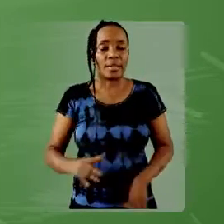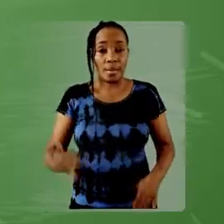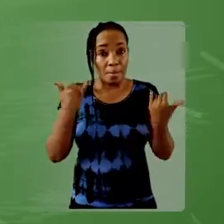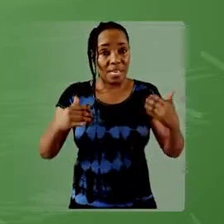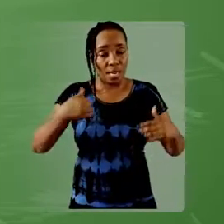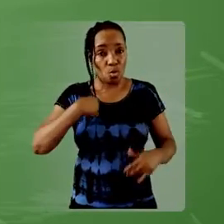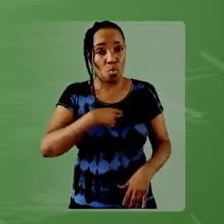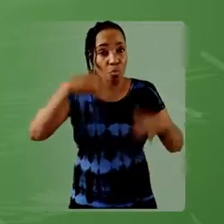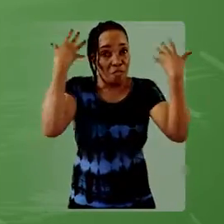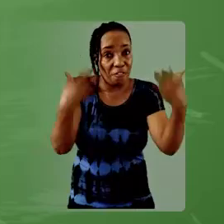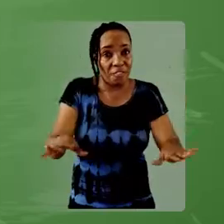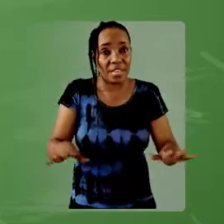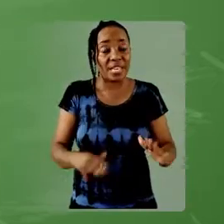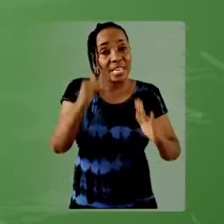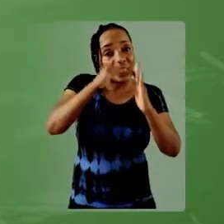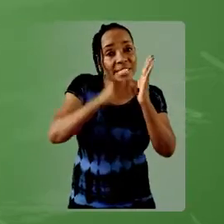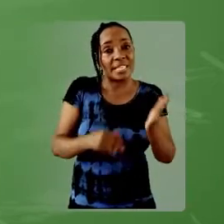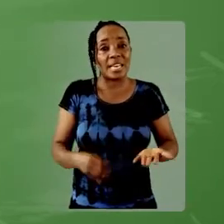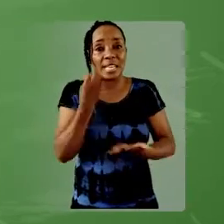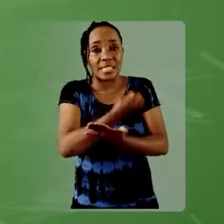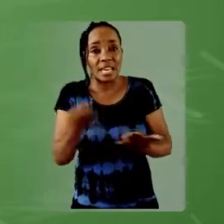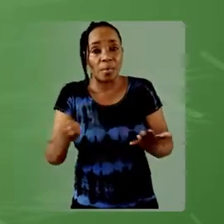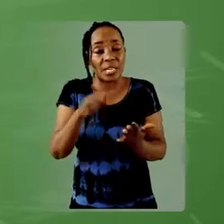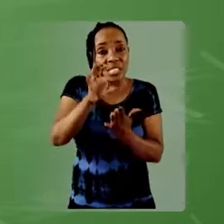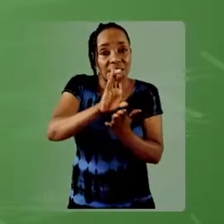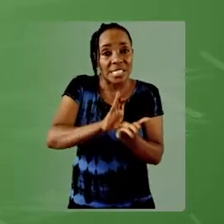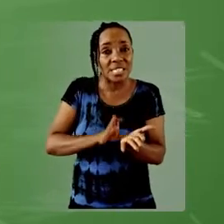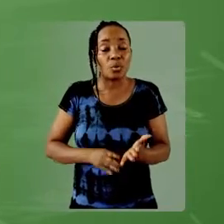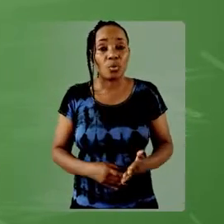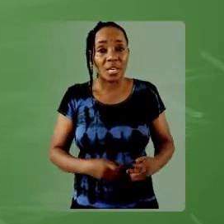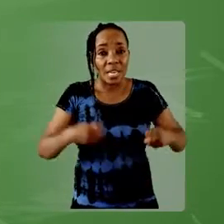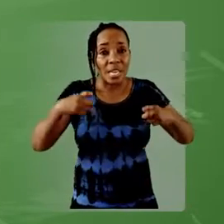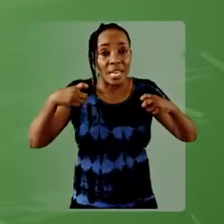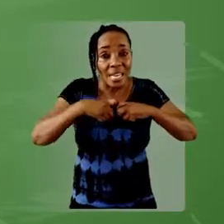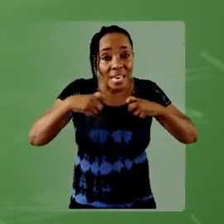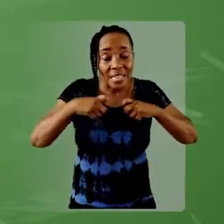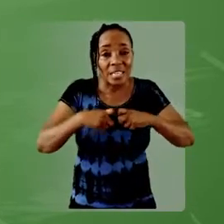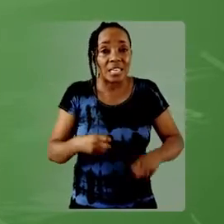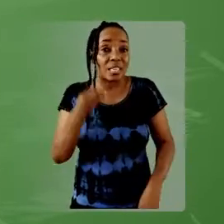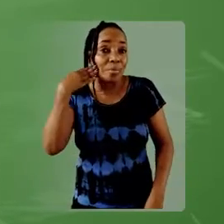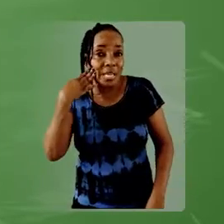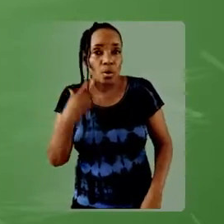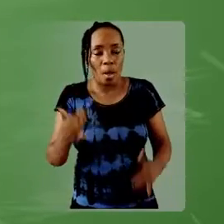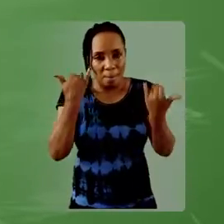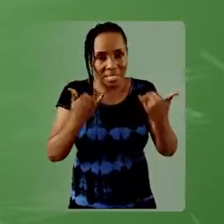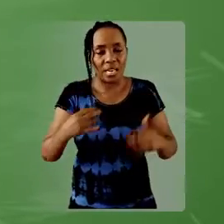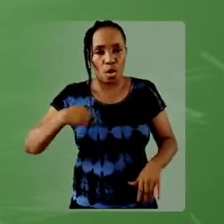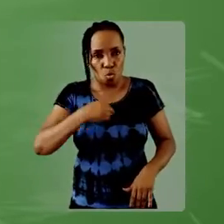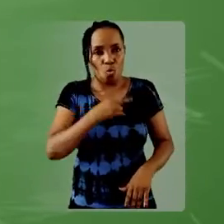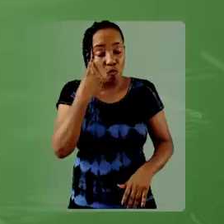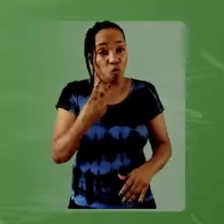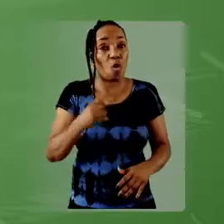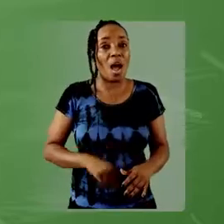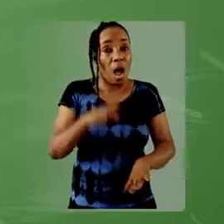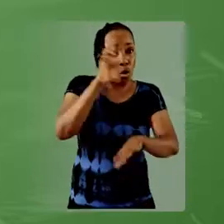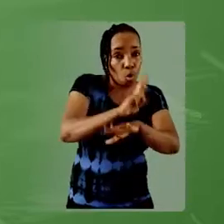maintenant cité les éléments du circuit électrique domestique, nous allons voir leur rôle,